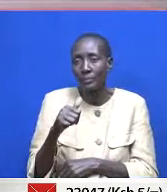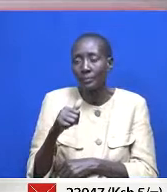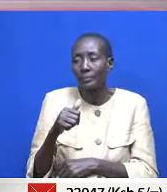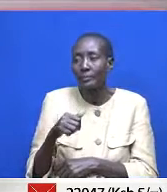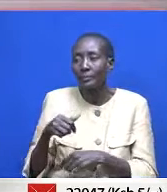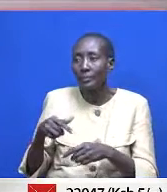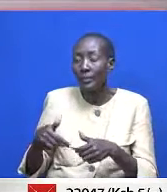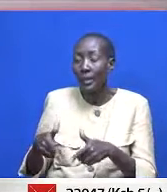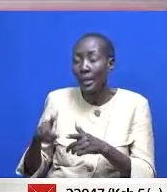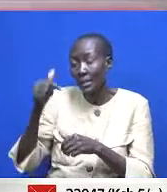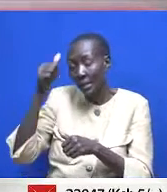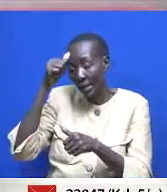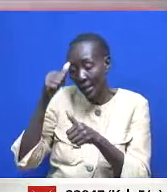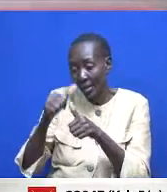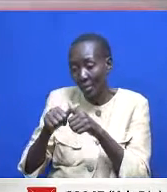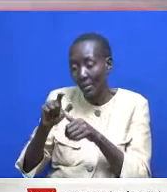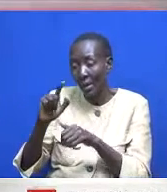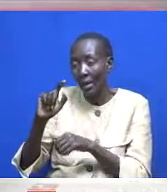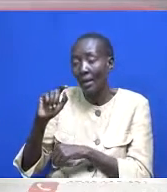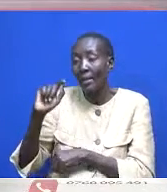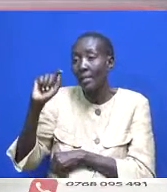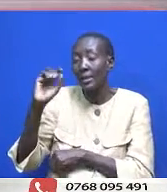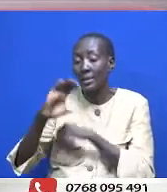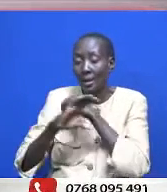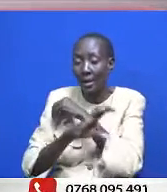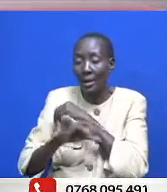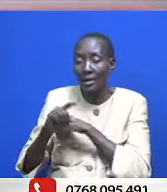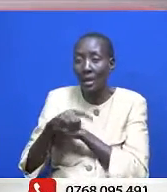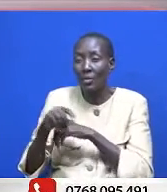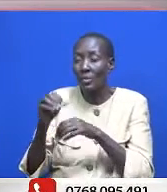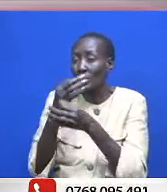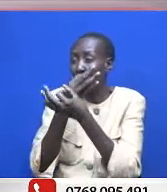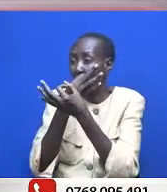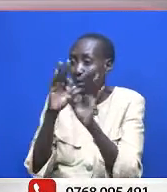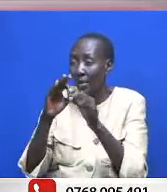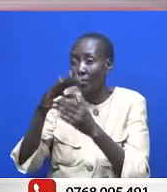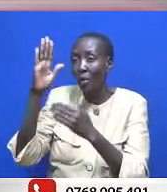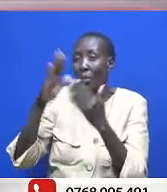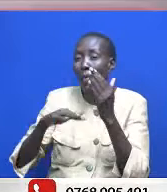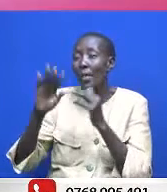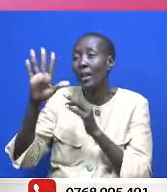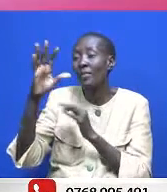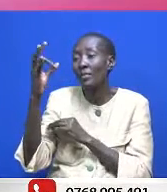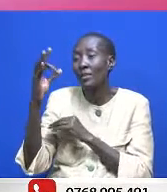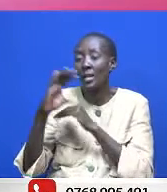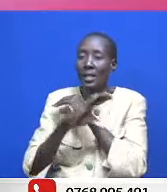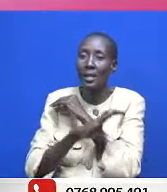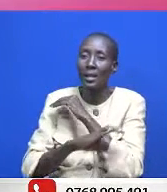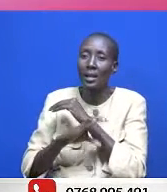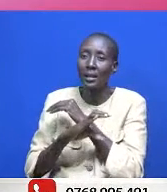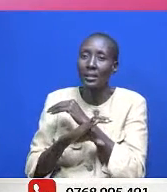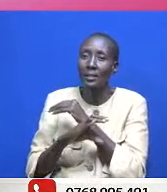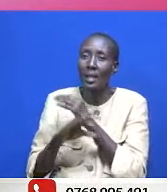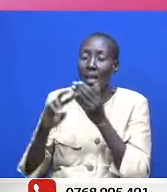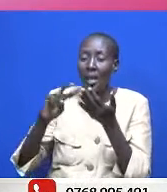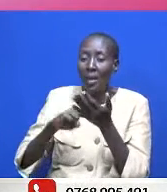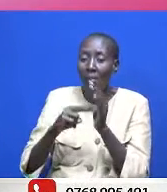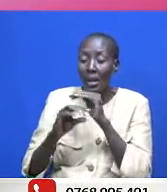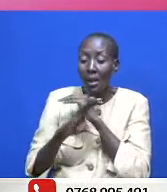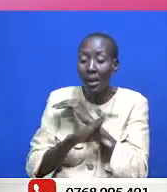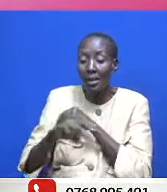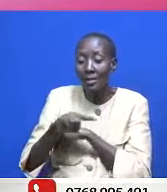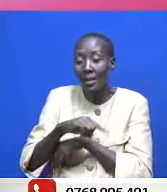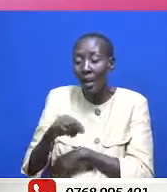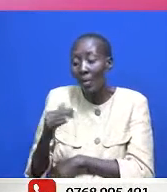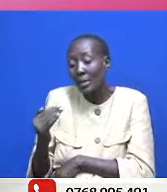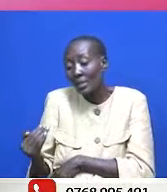imekuwa uhuru zaidi ya miaka 55. Hii nchi bado ni changa sana. Na nchi nyingi ambayo